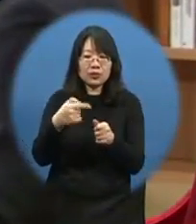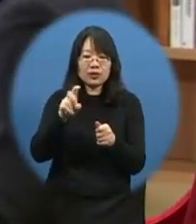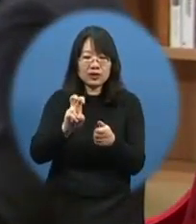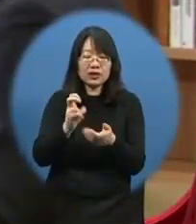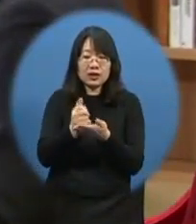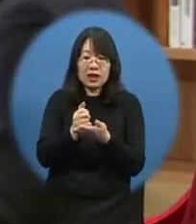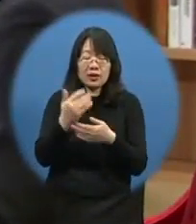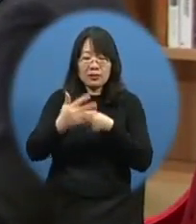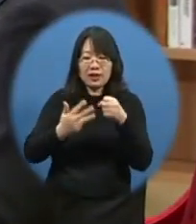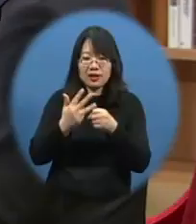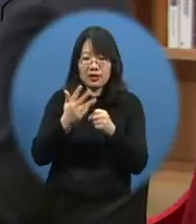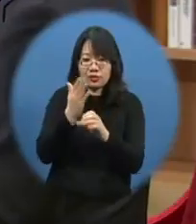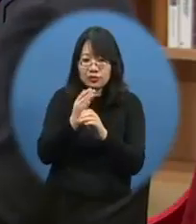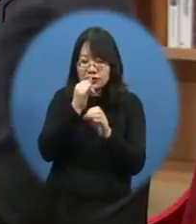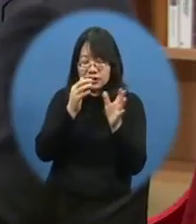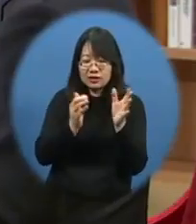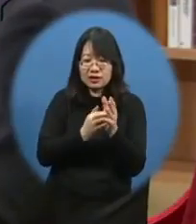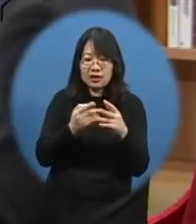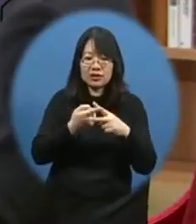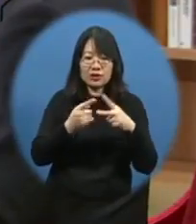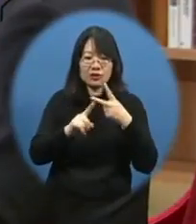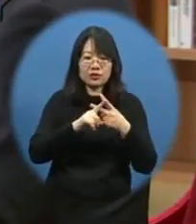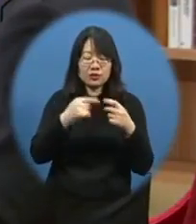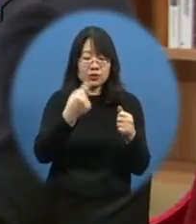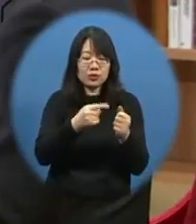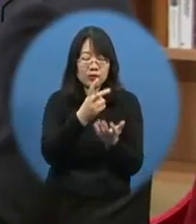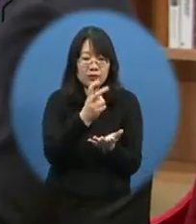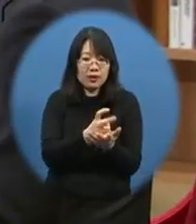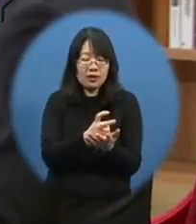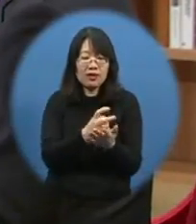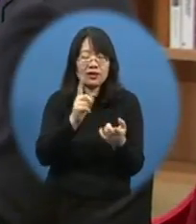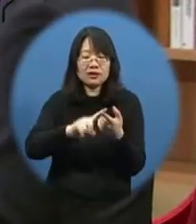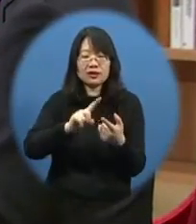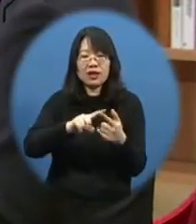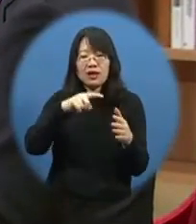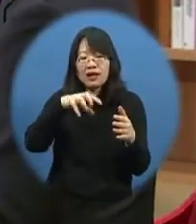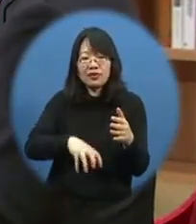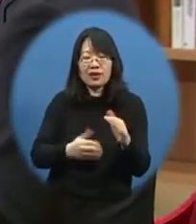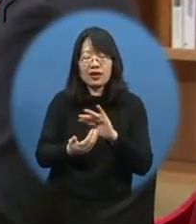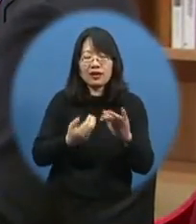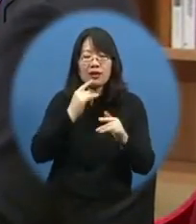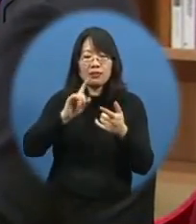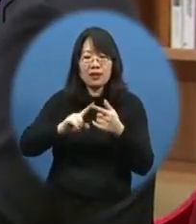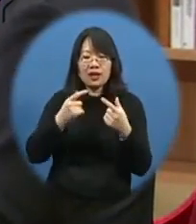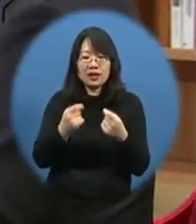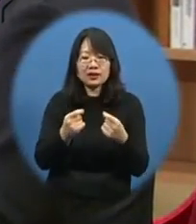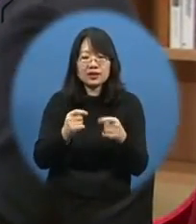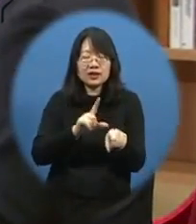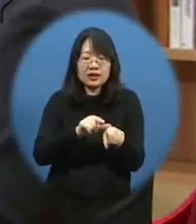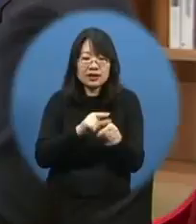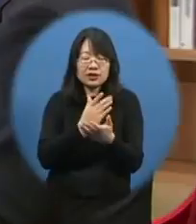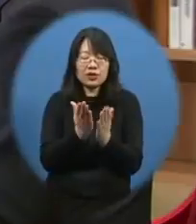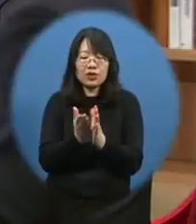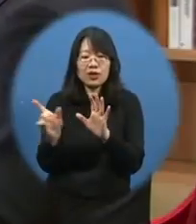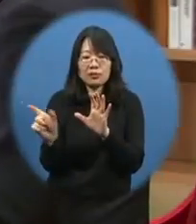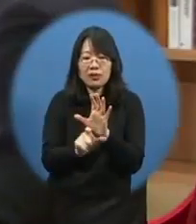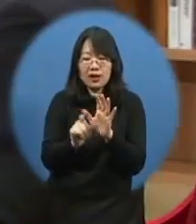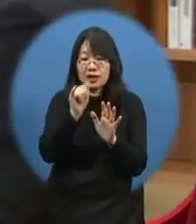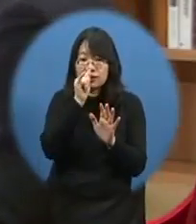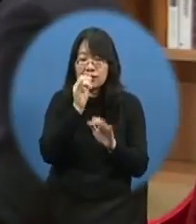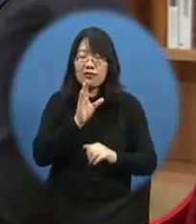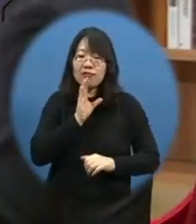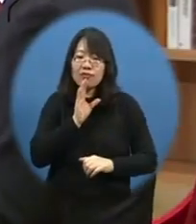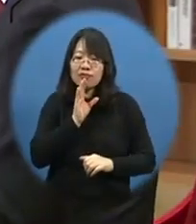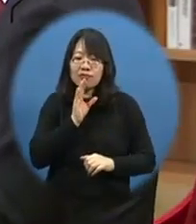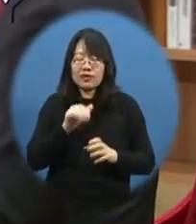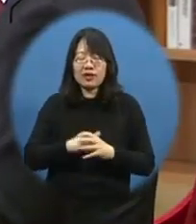하고 계신데 예. 초중등 교육법 예. 그 안에 지금 아까 말씀하신 시순이 뭐니 이런 게 다 들어있는 거 아니겠습니까?